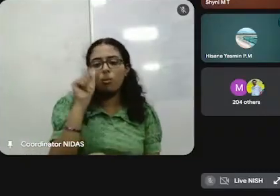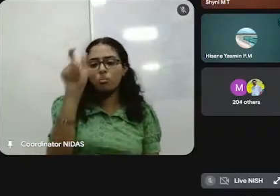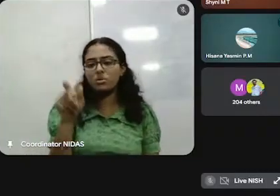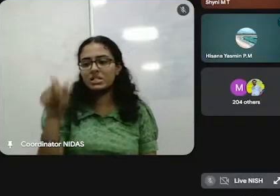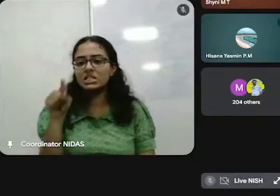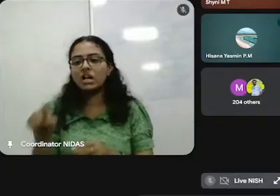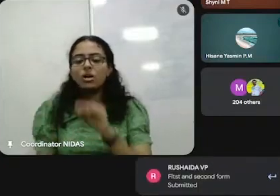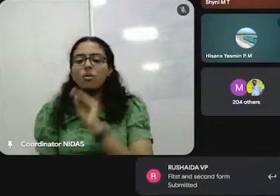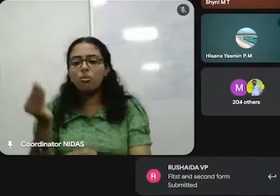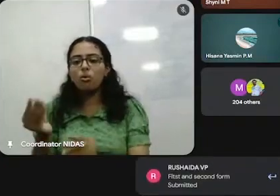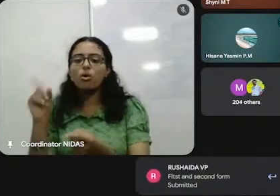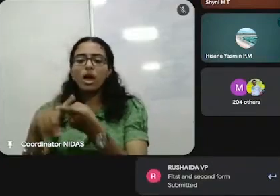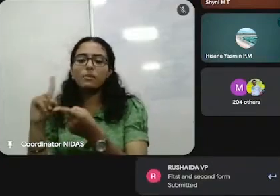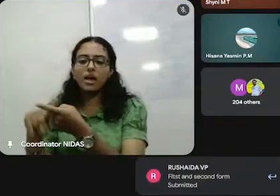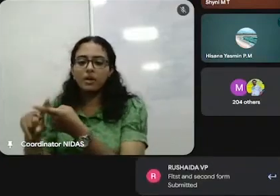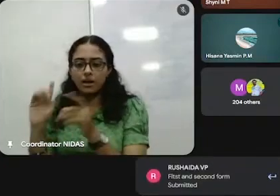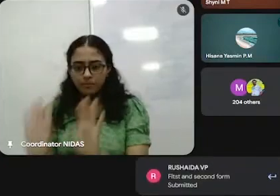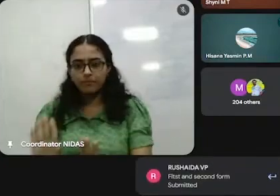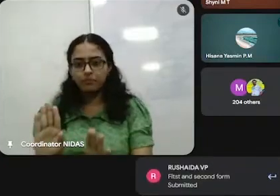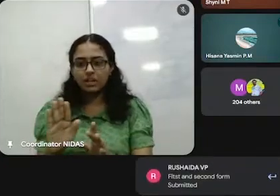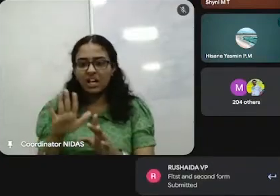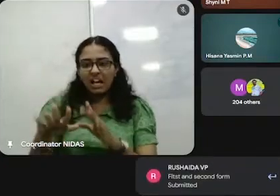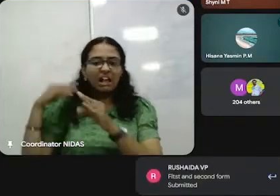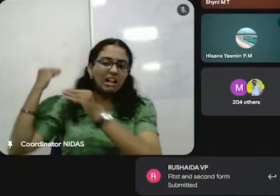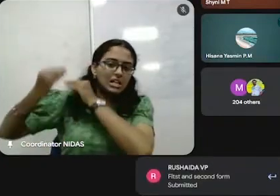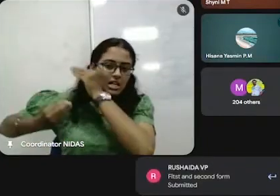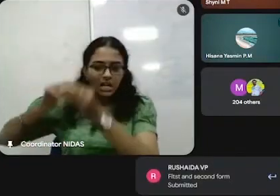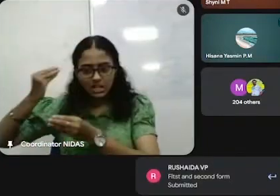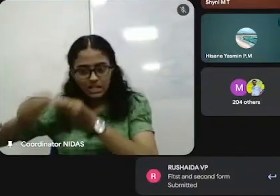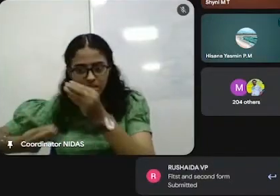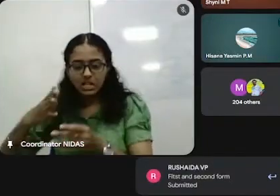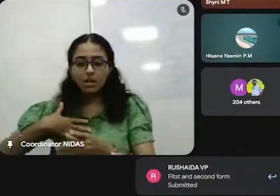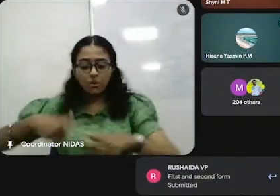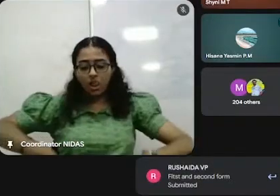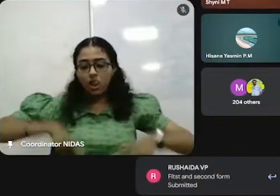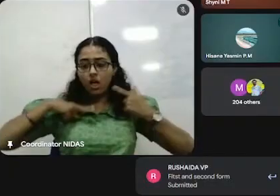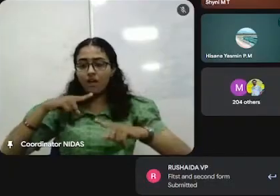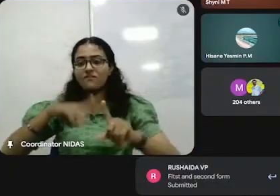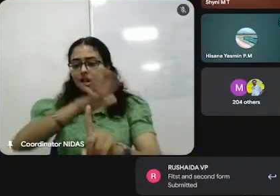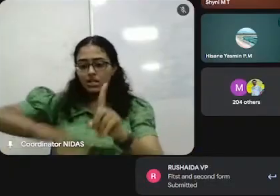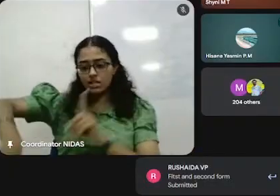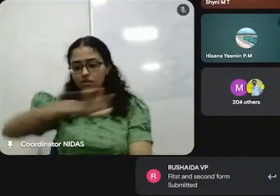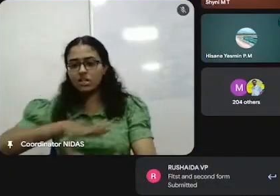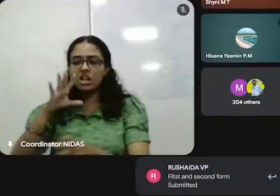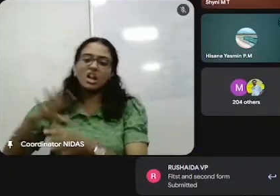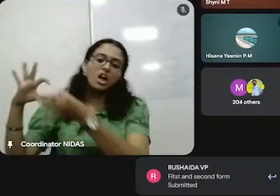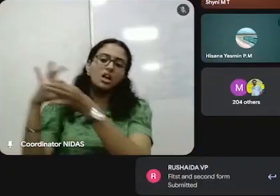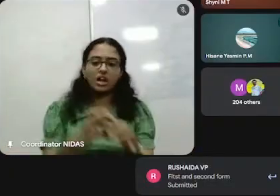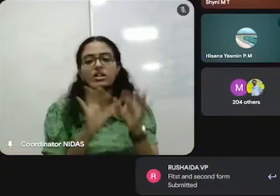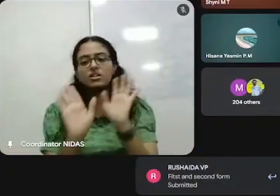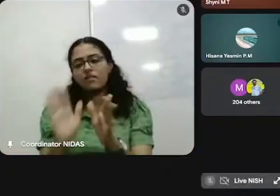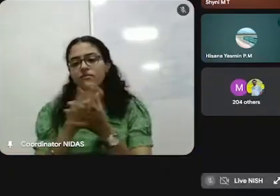നമുക്കറിയില്ല. പക്ഷെ എത്രയൊക്കെ പറഞ്ഞാലും പാരമ്പര്യം, അതേപോലെ തന്നെ നമ്മളുടെ ജീവിത സാഹചര്യങ്ങളും ഇതൊക്കെ സ്ട്രോക്കിനെ